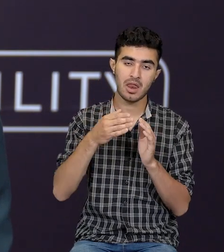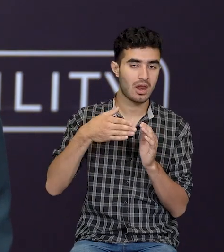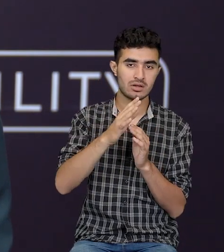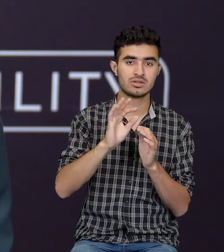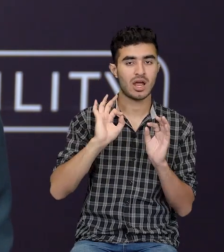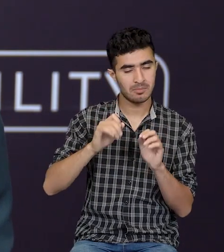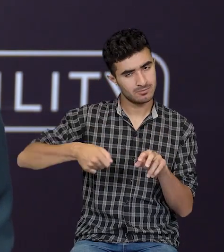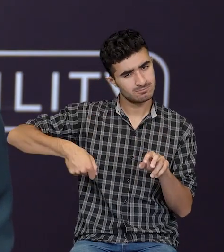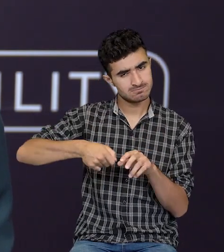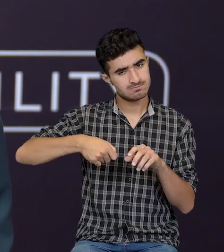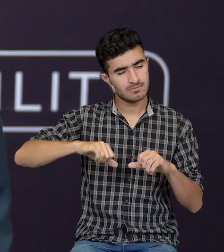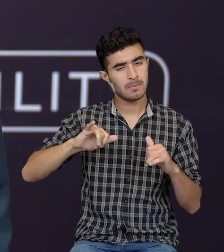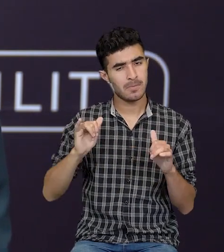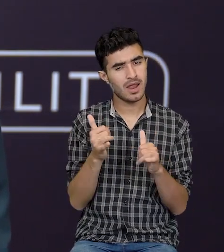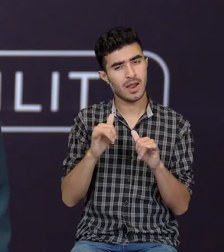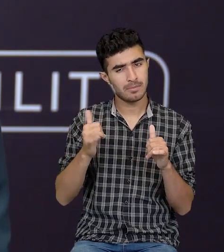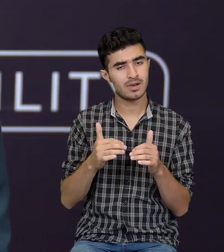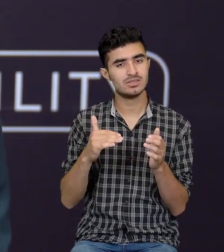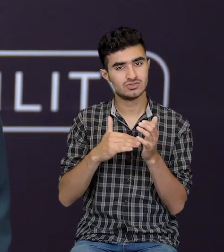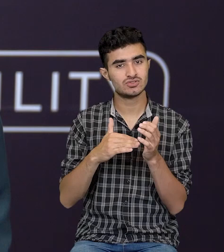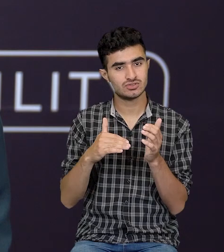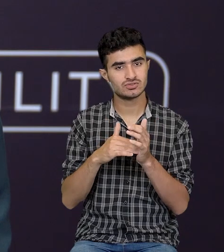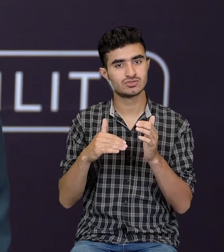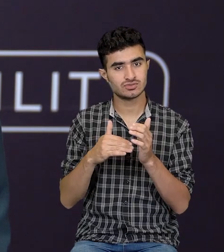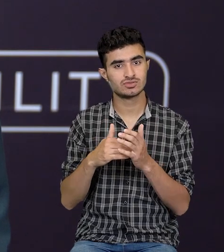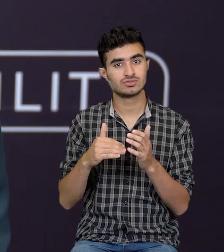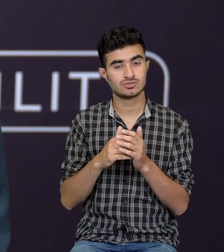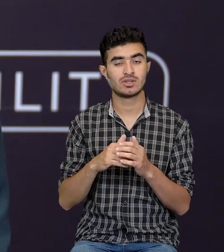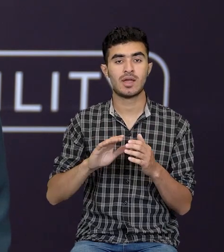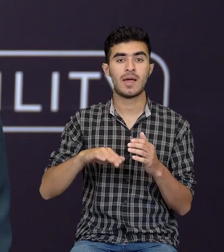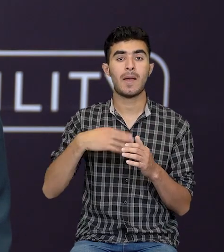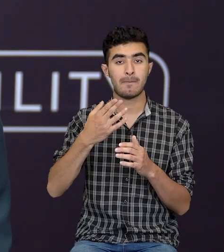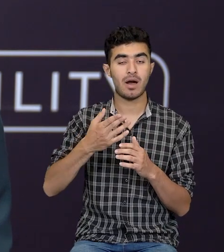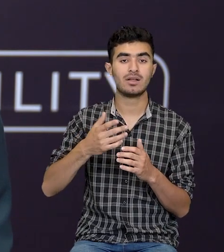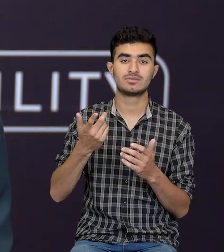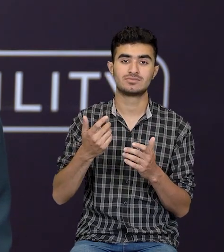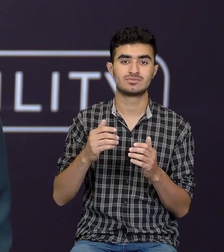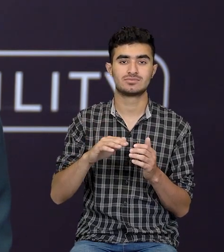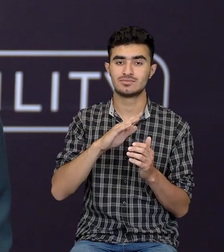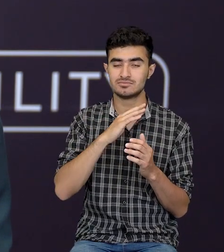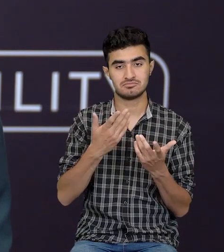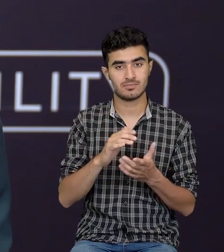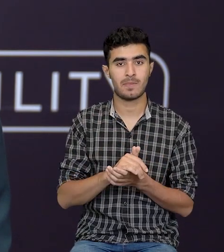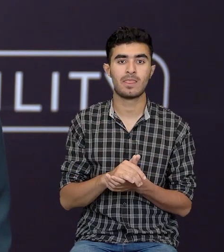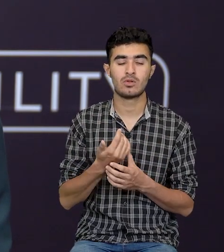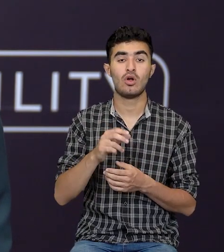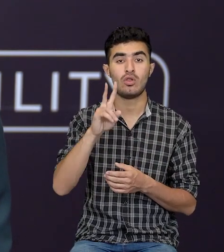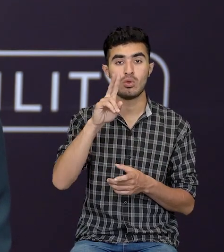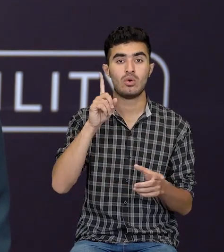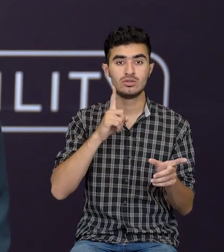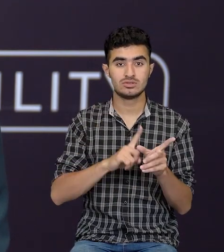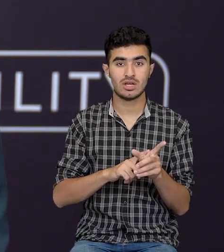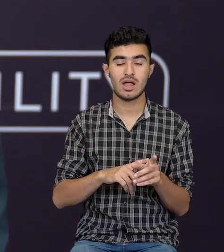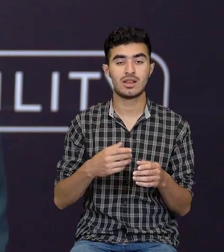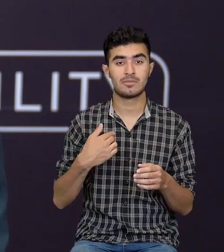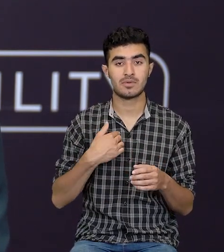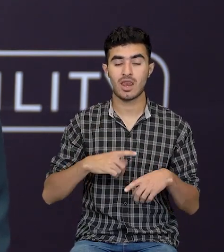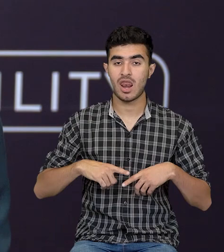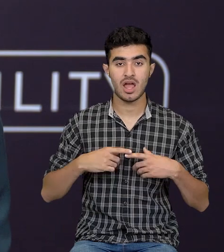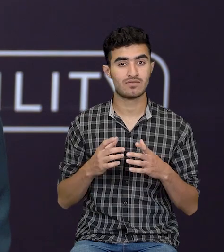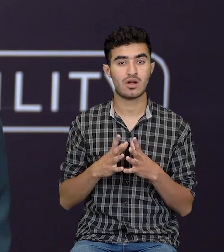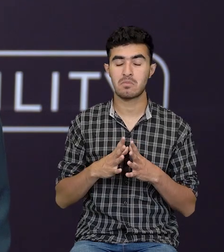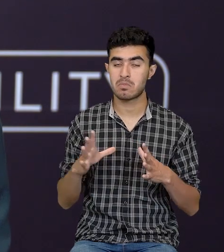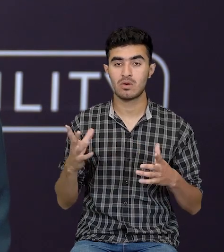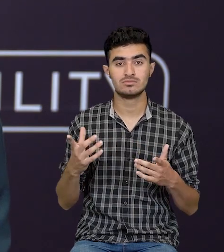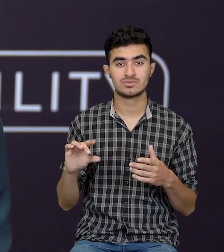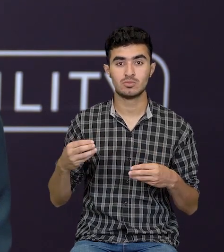हर चीज़ में मुझे सपोर्ट करते थे। तो फिर भाई थे, उनके साथ मेरी इस चीज़ पे बहस हो गई कि मैंने कहा मैंने स्नूकर खेलनी है। उन्होंने कहा कि पापा